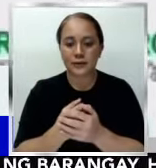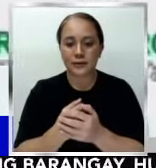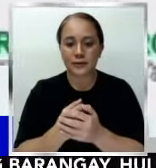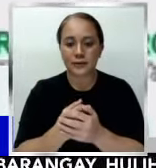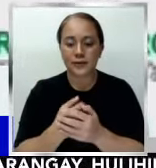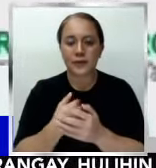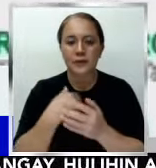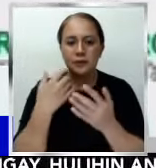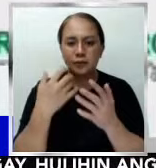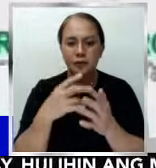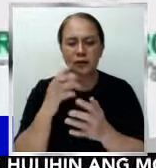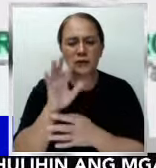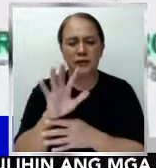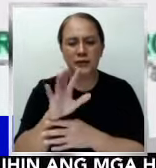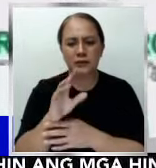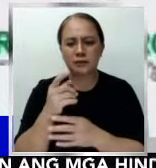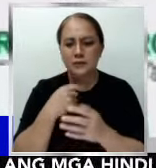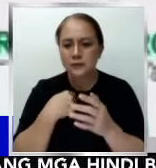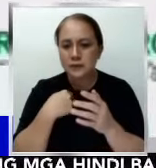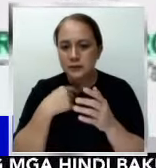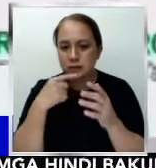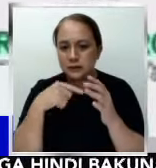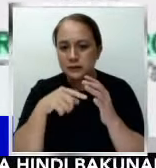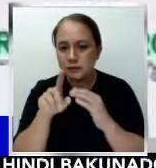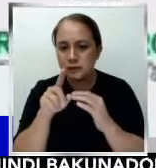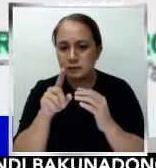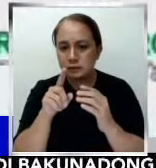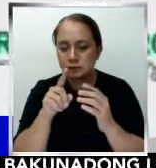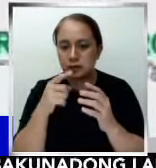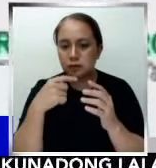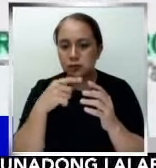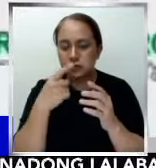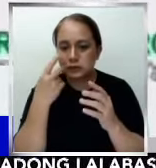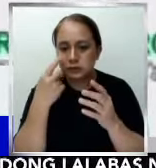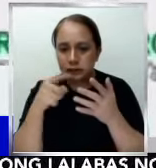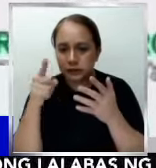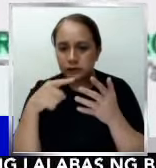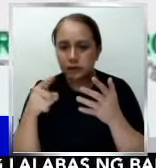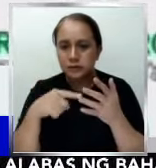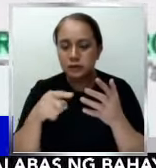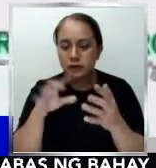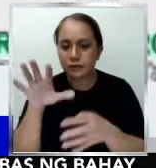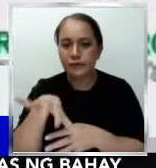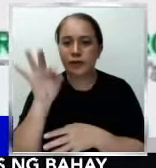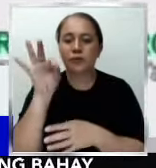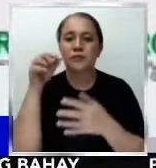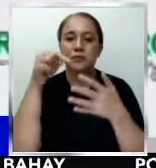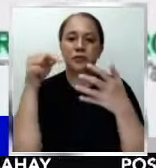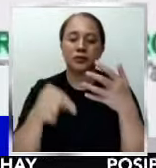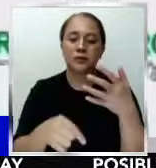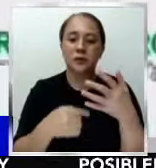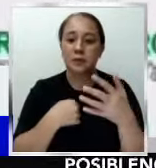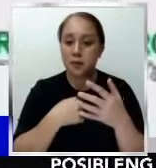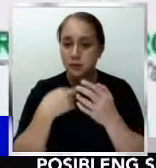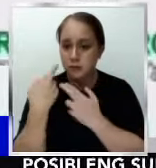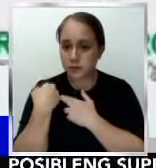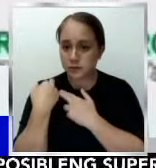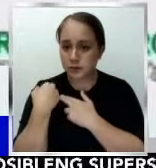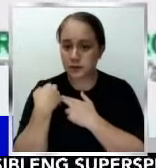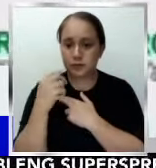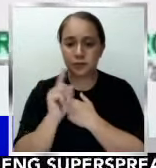of walked in to this closet and found this out. And it is my duty